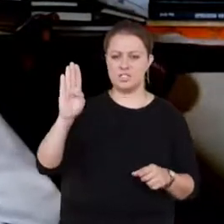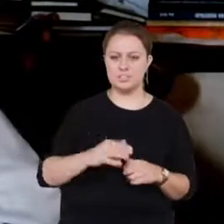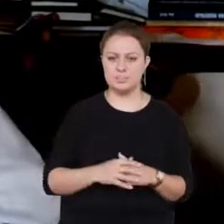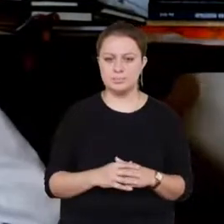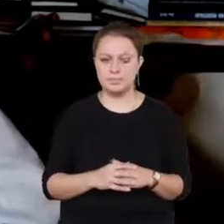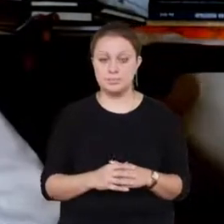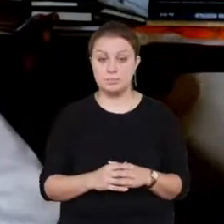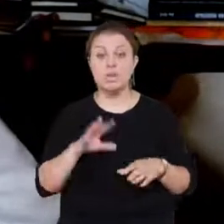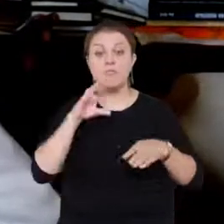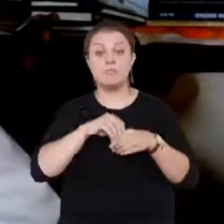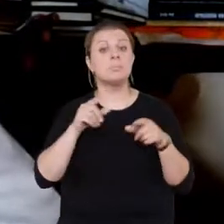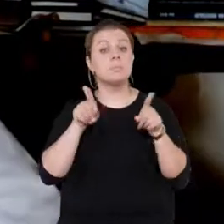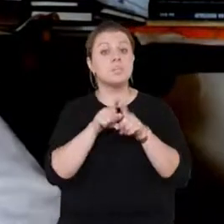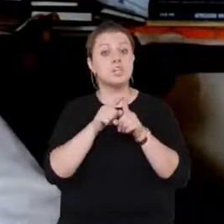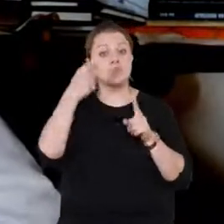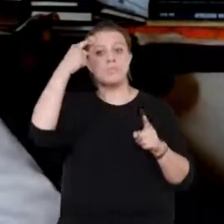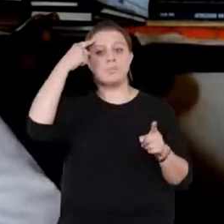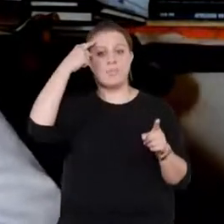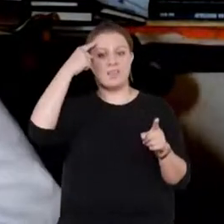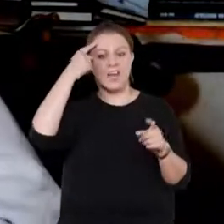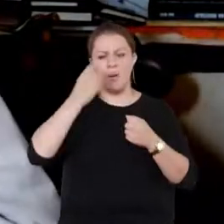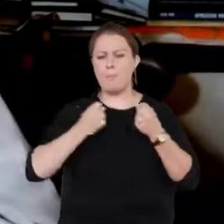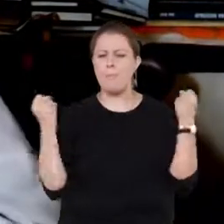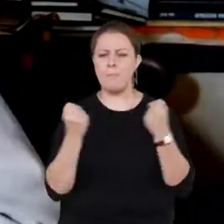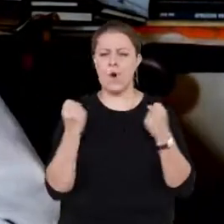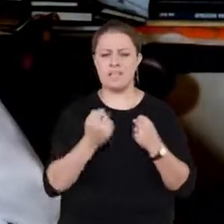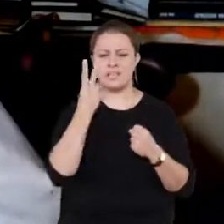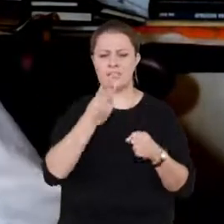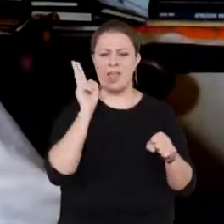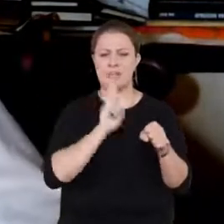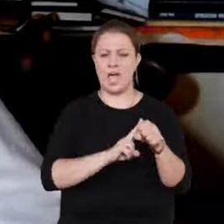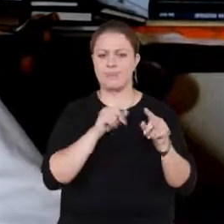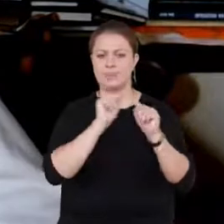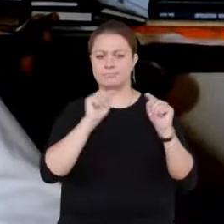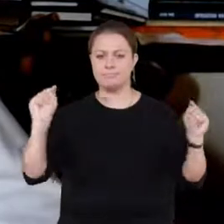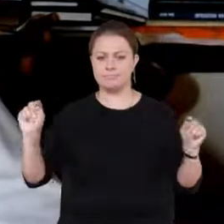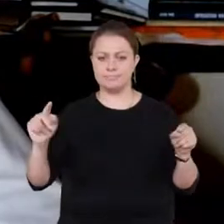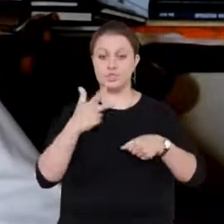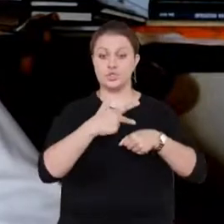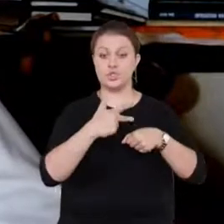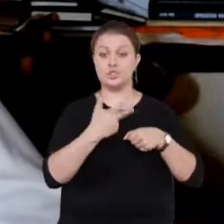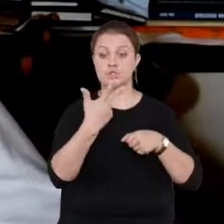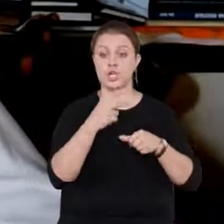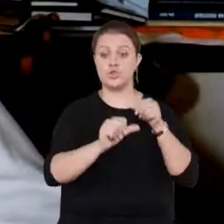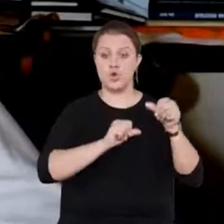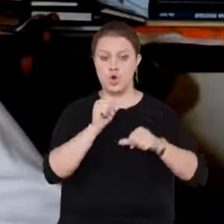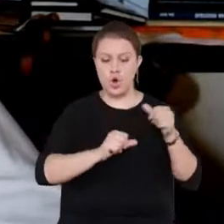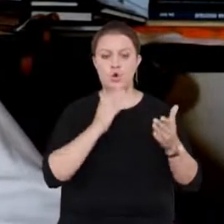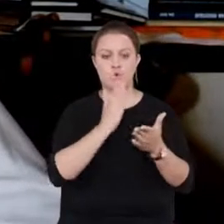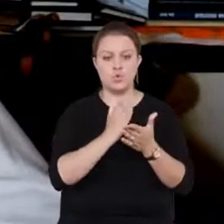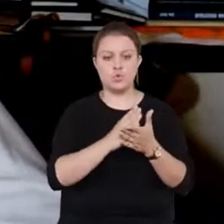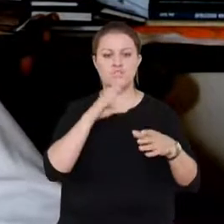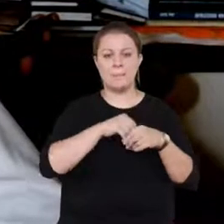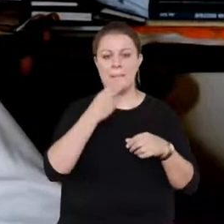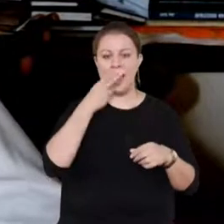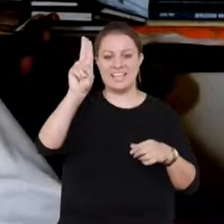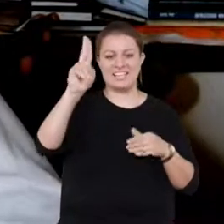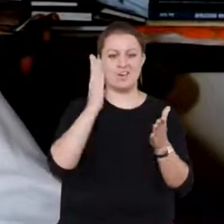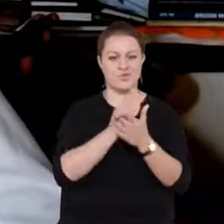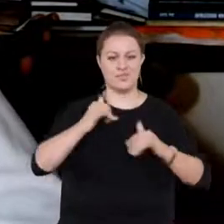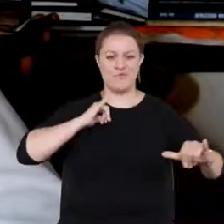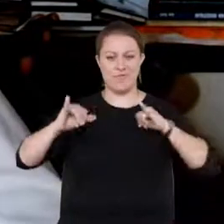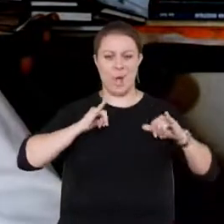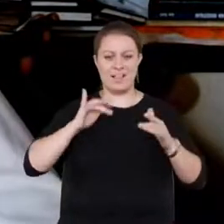w faktografii jest szalenie ważne są dwie daty. Oczywiście 1933 rok, czyli dojście Hitlera do władzy w